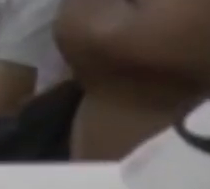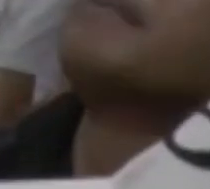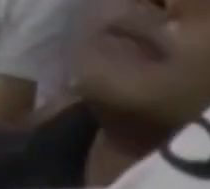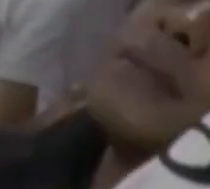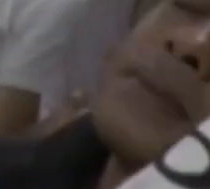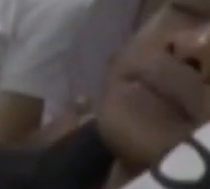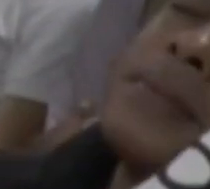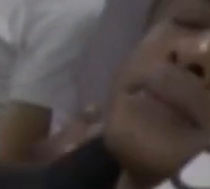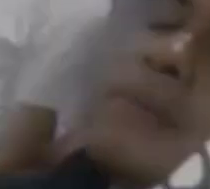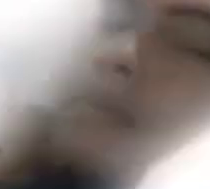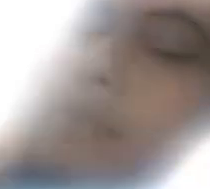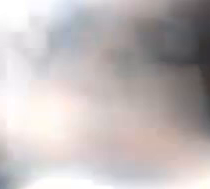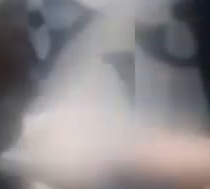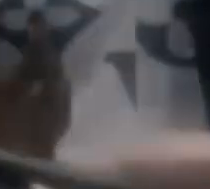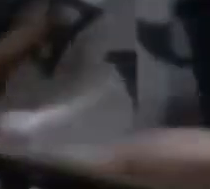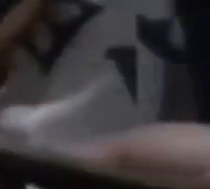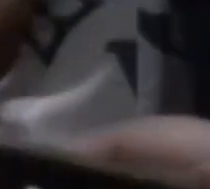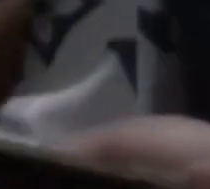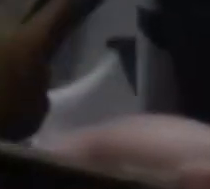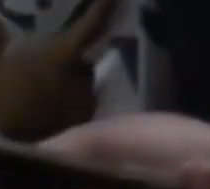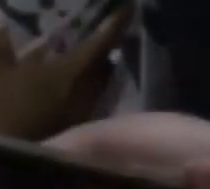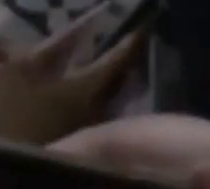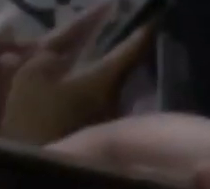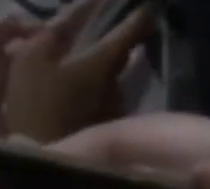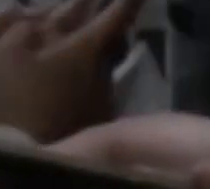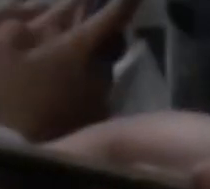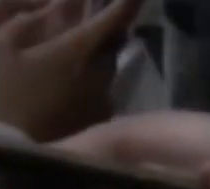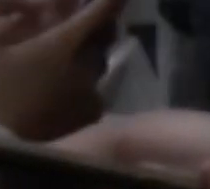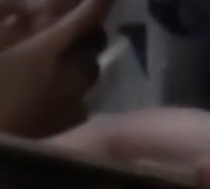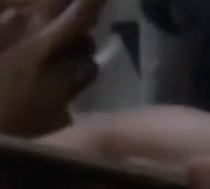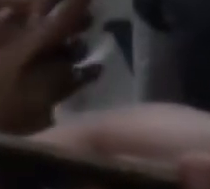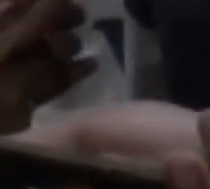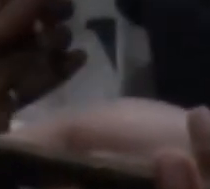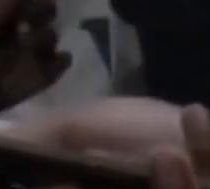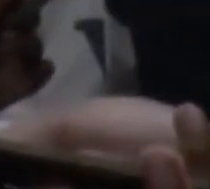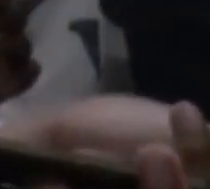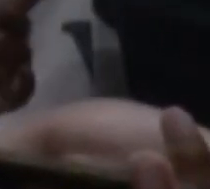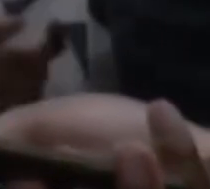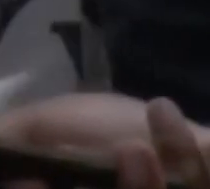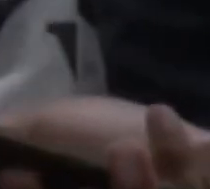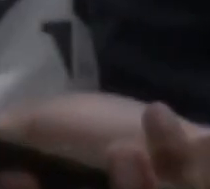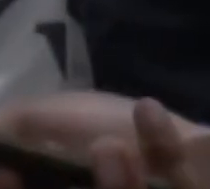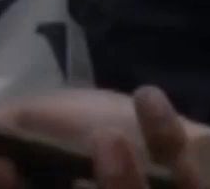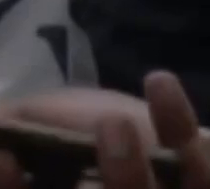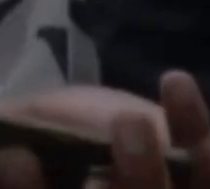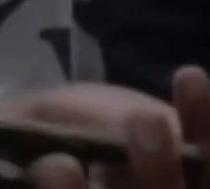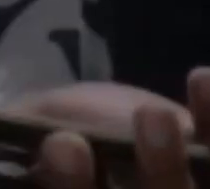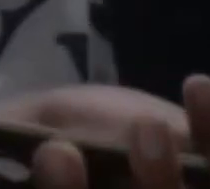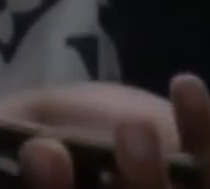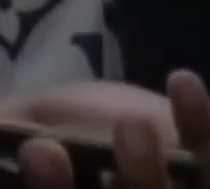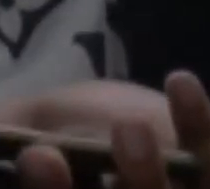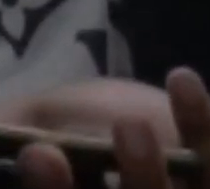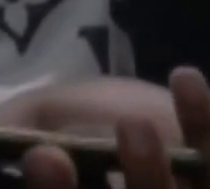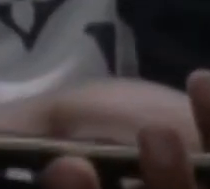mereka jual. Itu kalau upaya selanjutnya, itu biar manajemen aja yang bicara. Saya selaku member